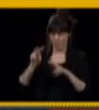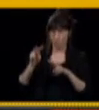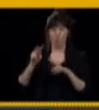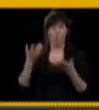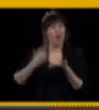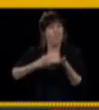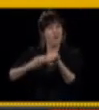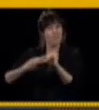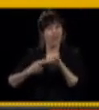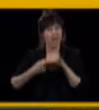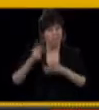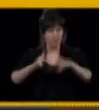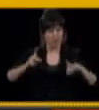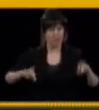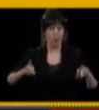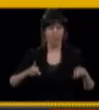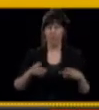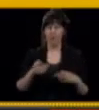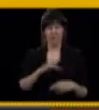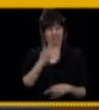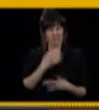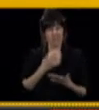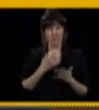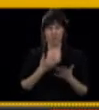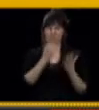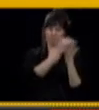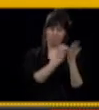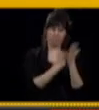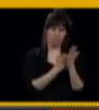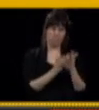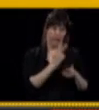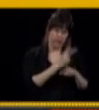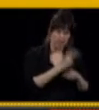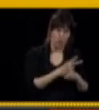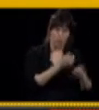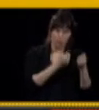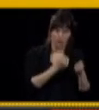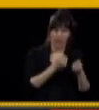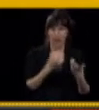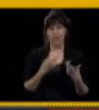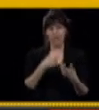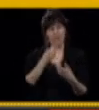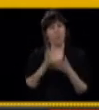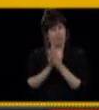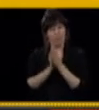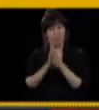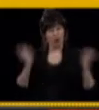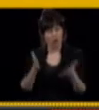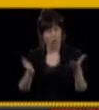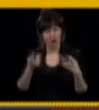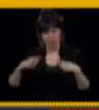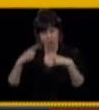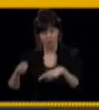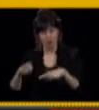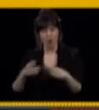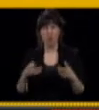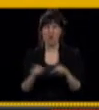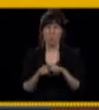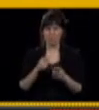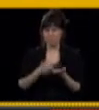donc je veux peut-être revenir et mettre tout ensemble d'abord je demande aux québécois